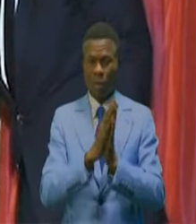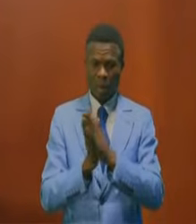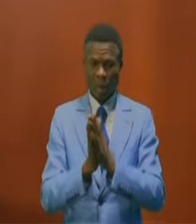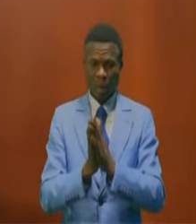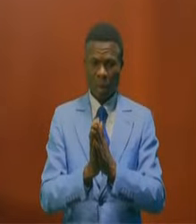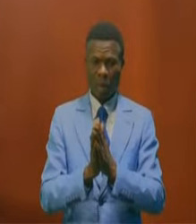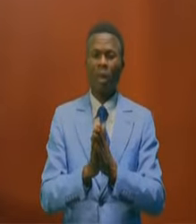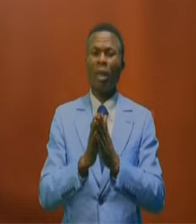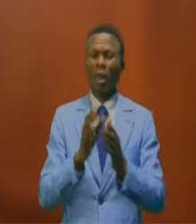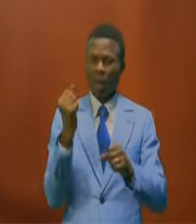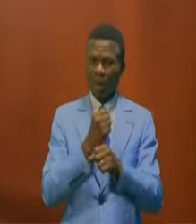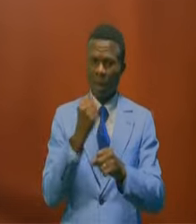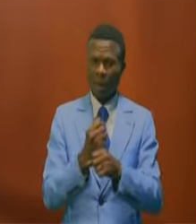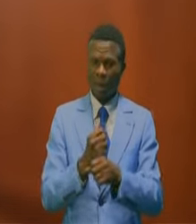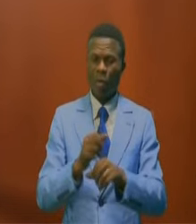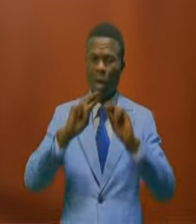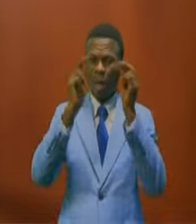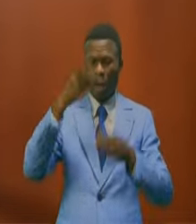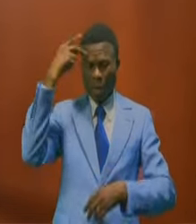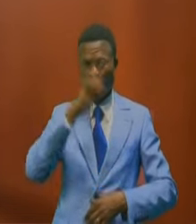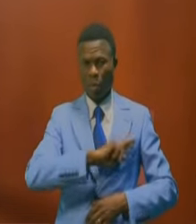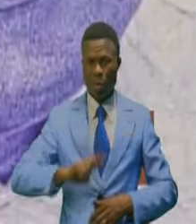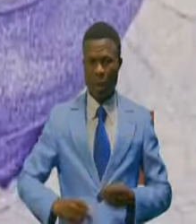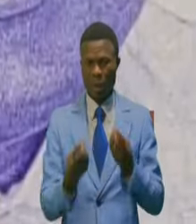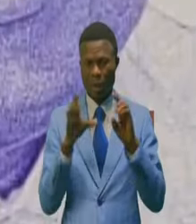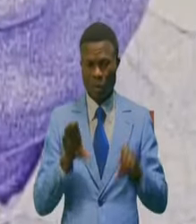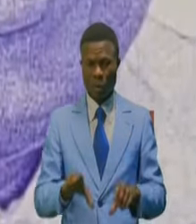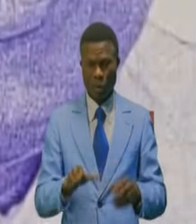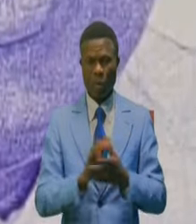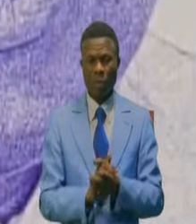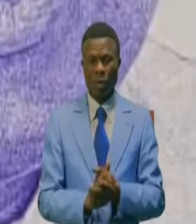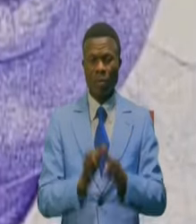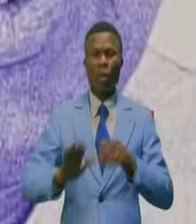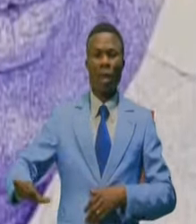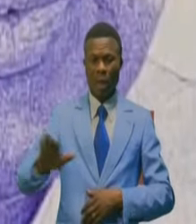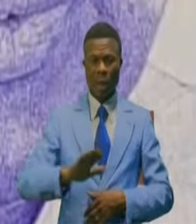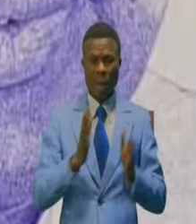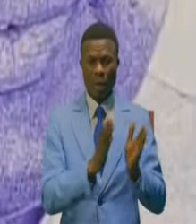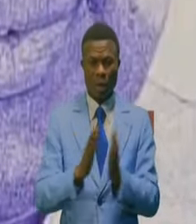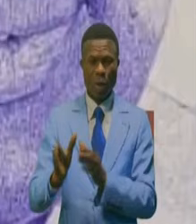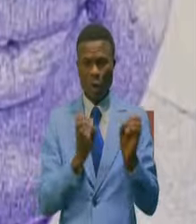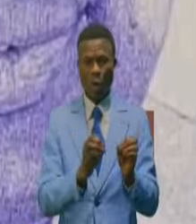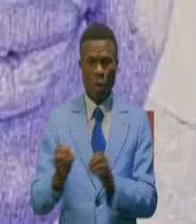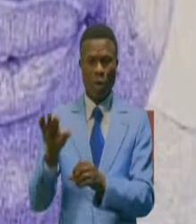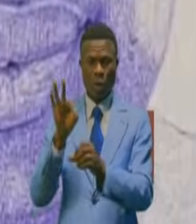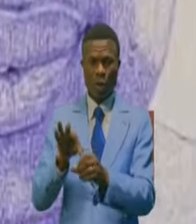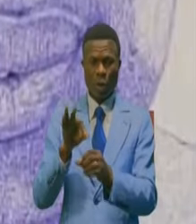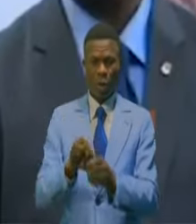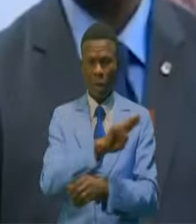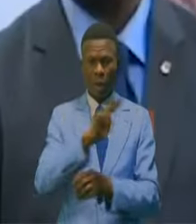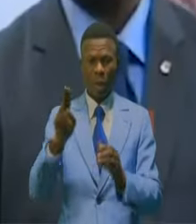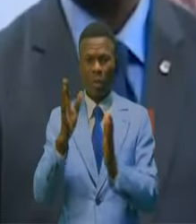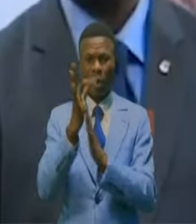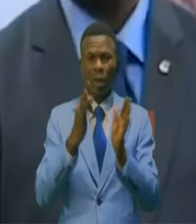a écrit un nom dans les annales de la RDC. Alors que le pays s'apprête à organiser les élections de